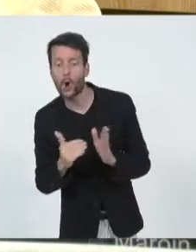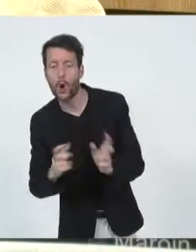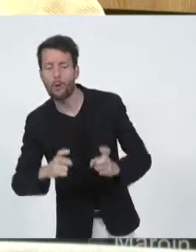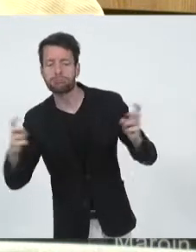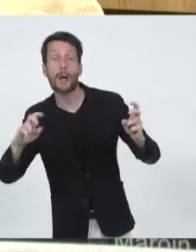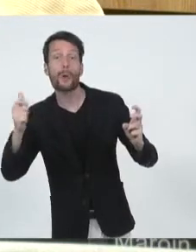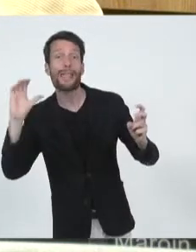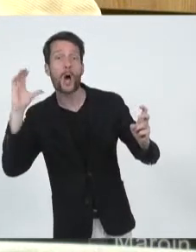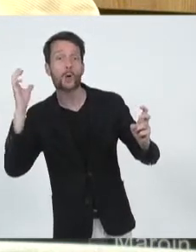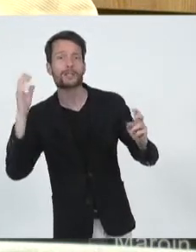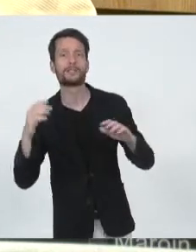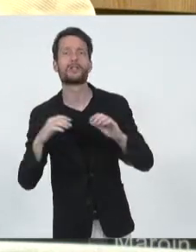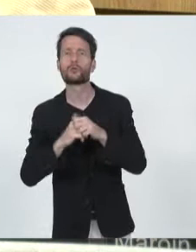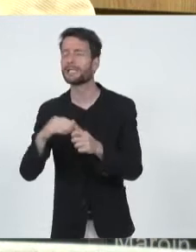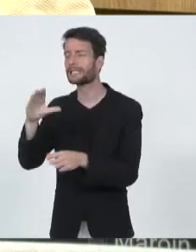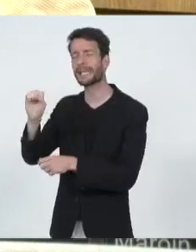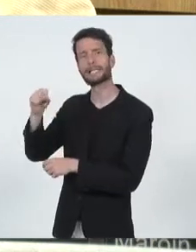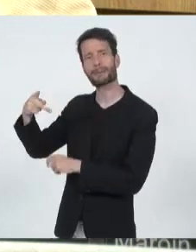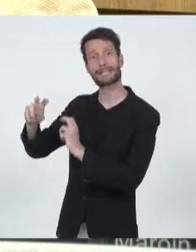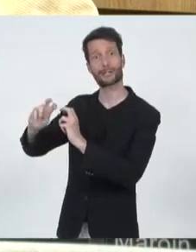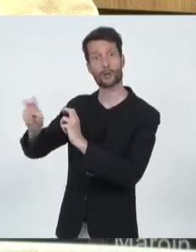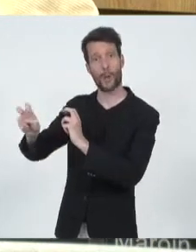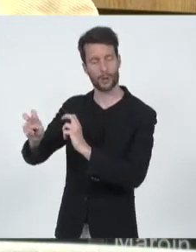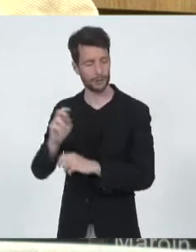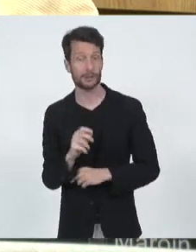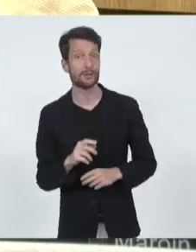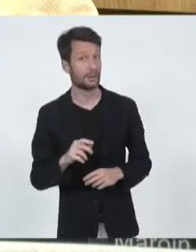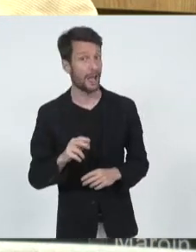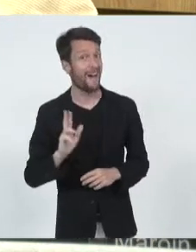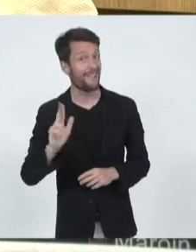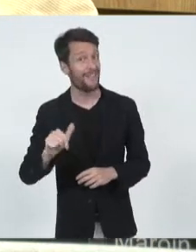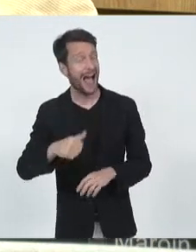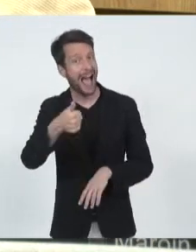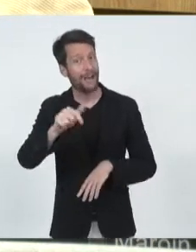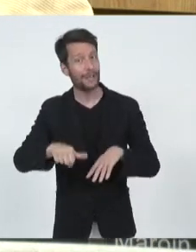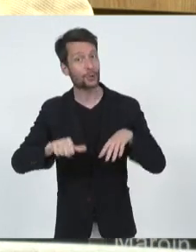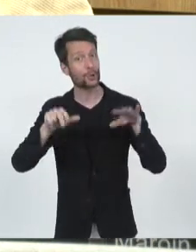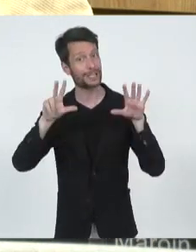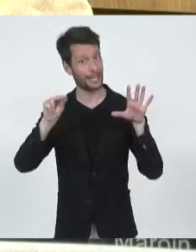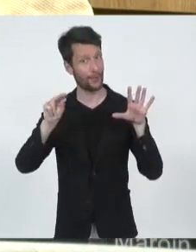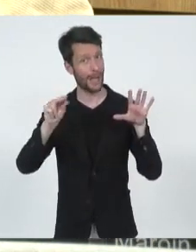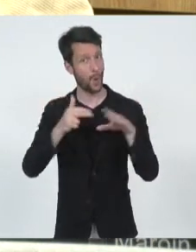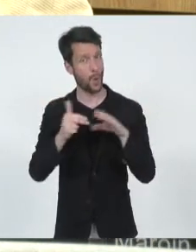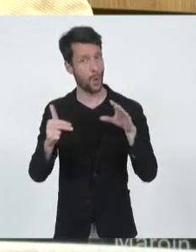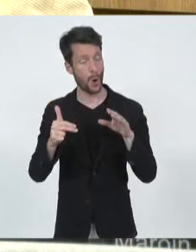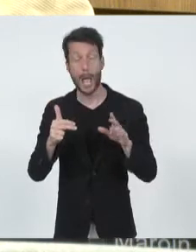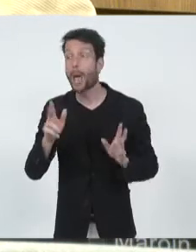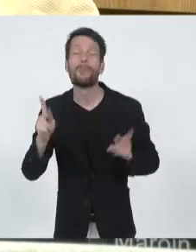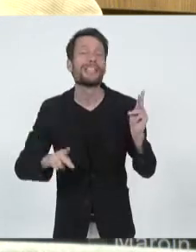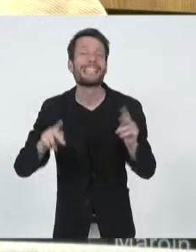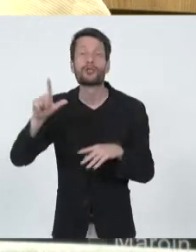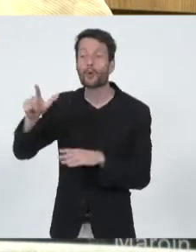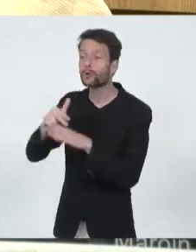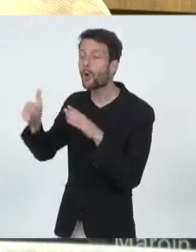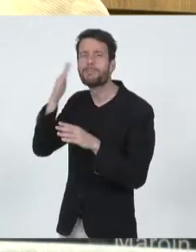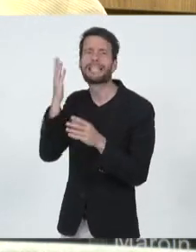aux dispositions de la concession de service public transport, il faudra débourser 1,80 €, voire 2 € si on inclut le